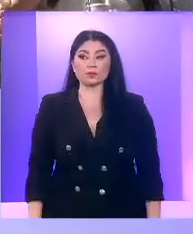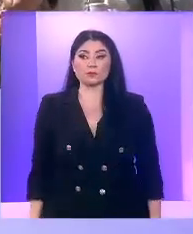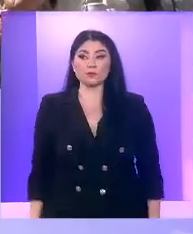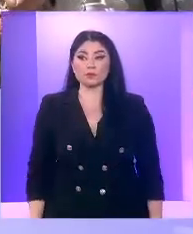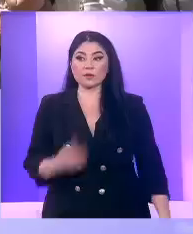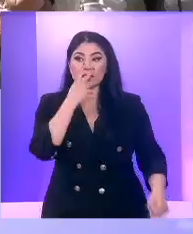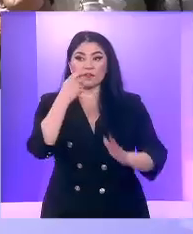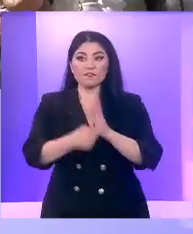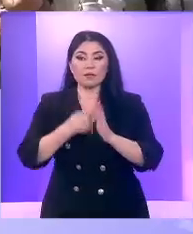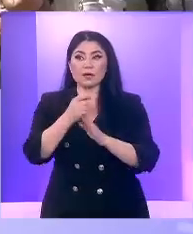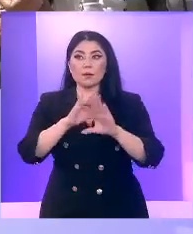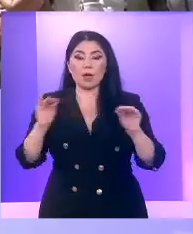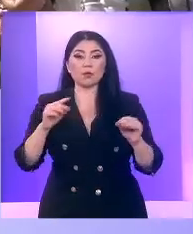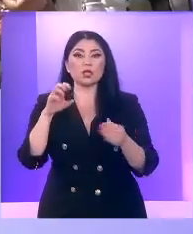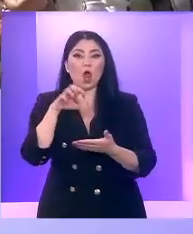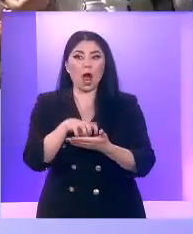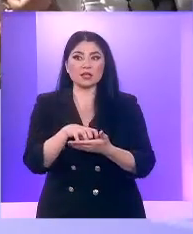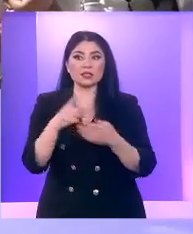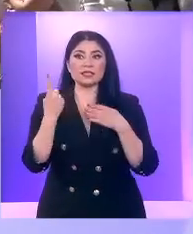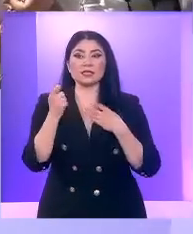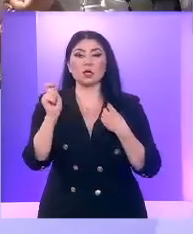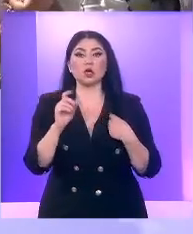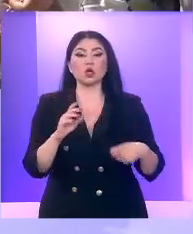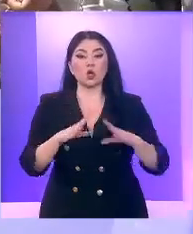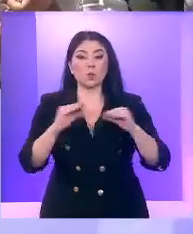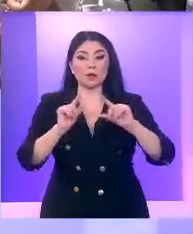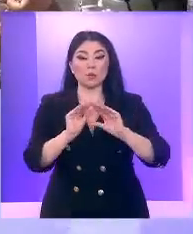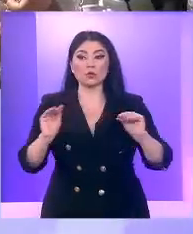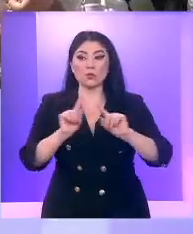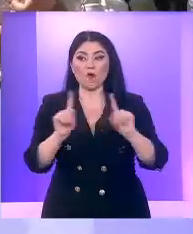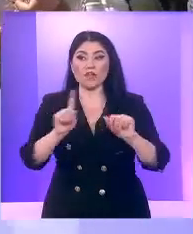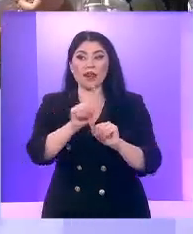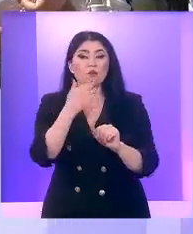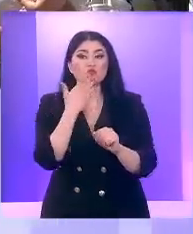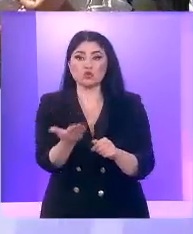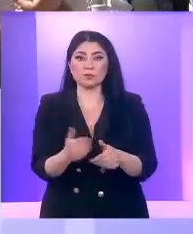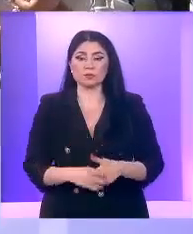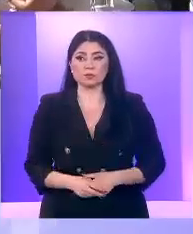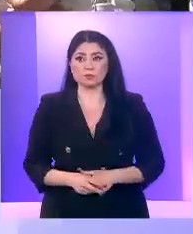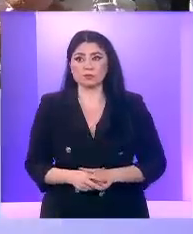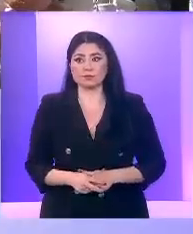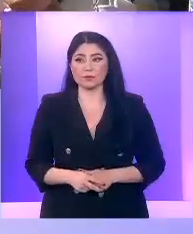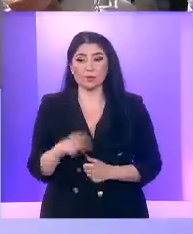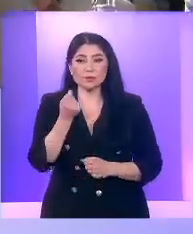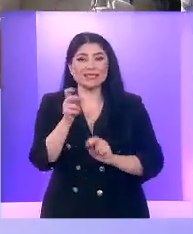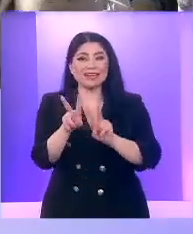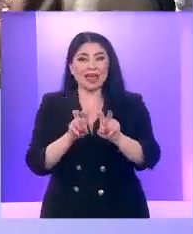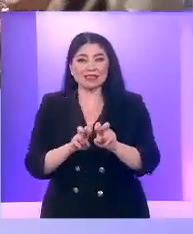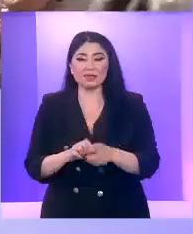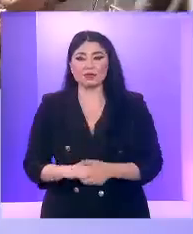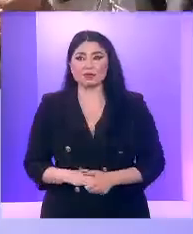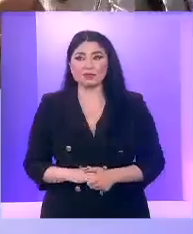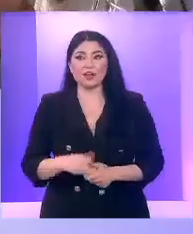vedem imagini din mai multe localități din țară, sunt foarte mulți profesori nemulțumiți, i-am auzit și puțin mai